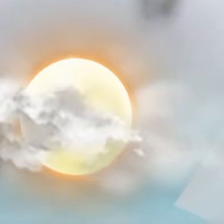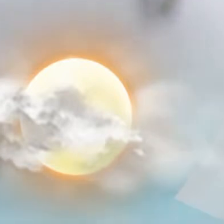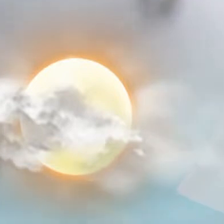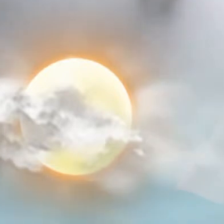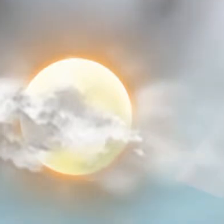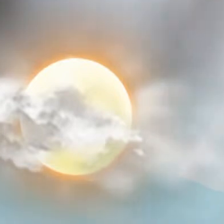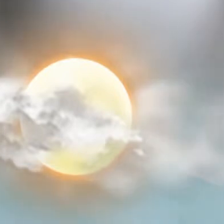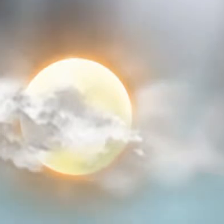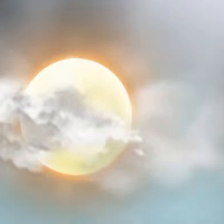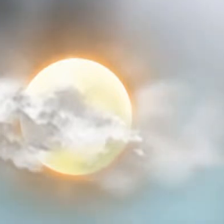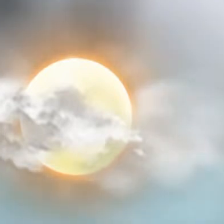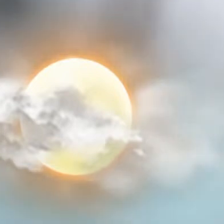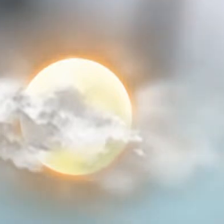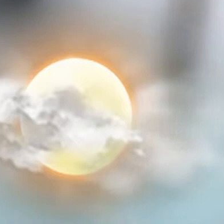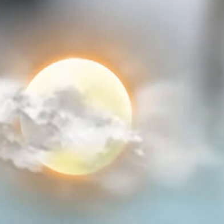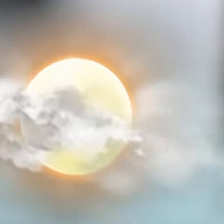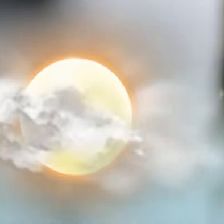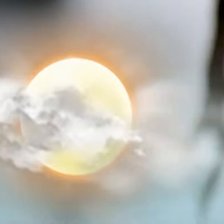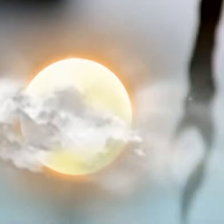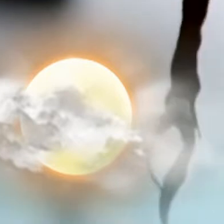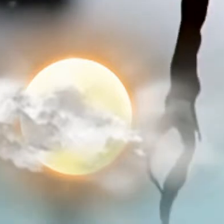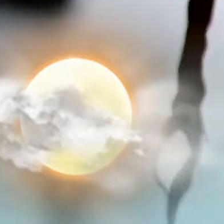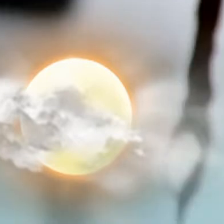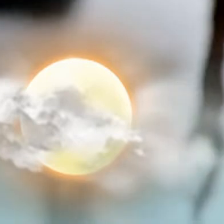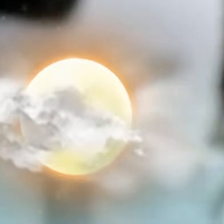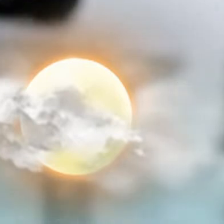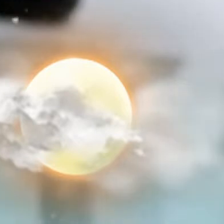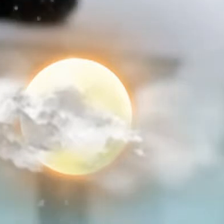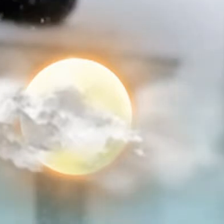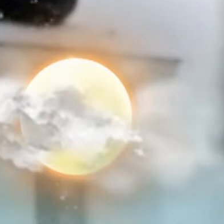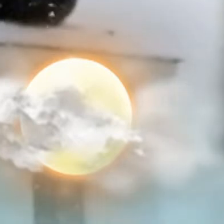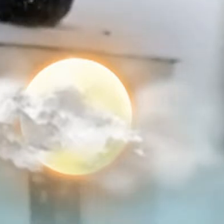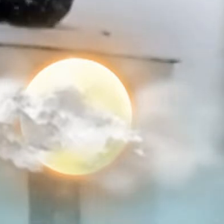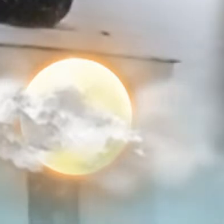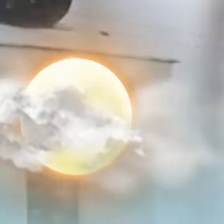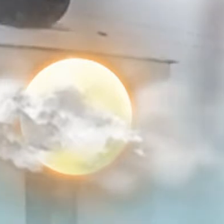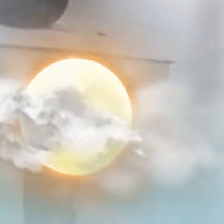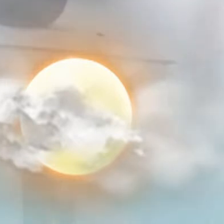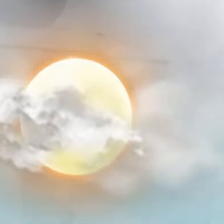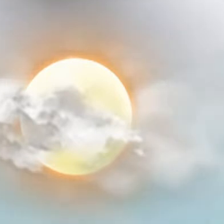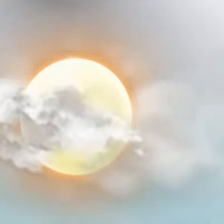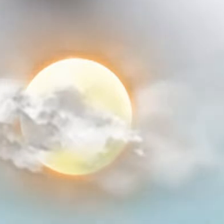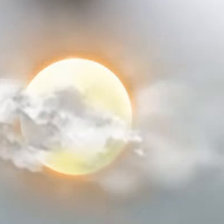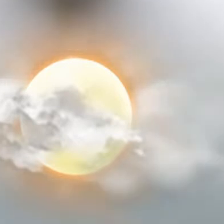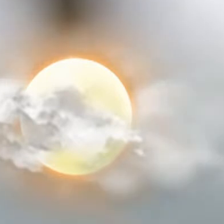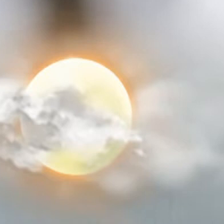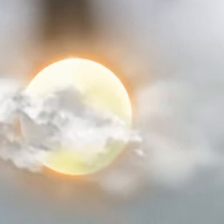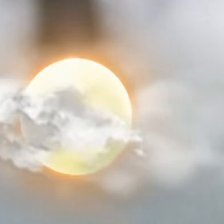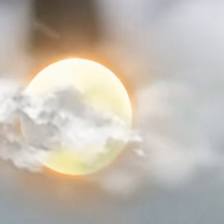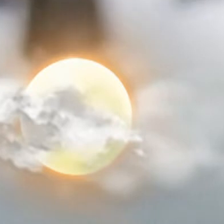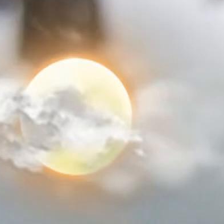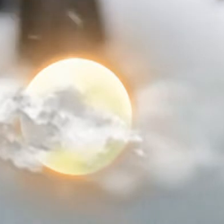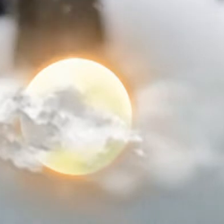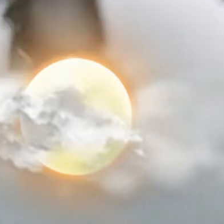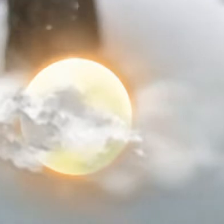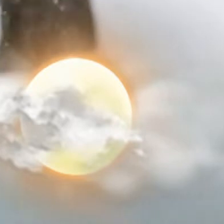Карелічах синоптики обещают каля 2 градусов морозу раницей вечером и до плюс 1 днем. Пераменная облачность